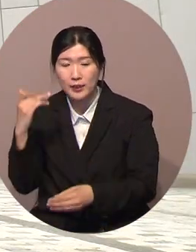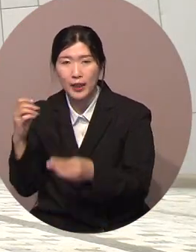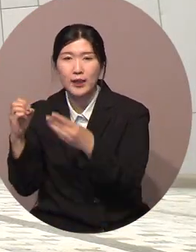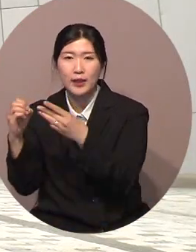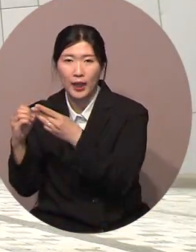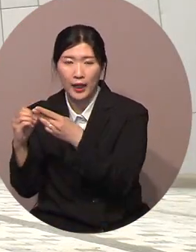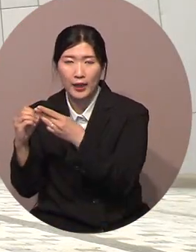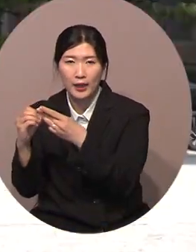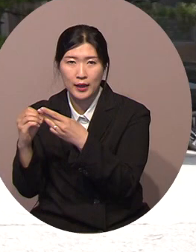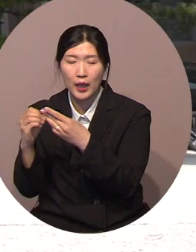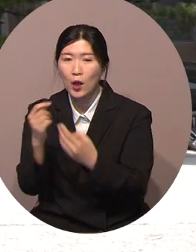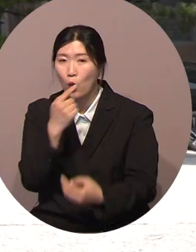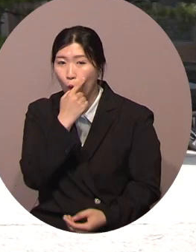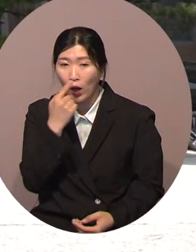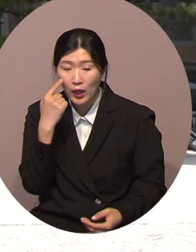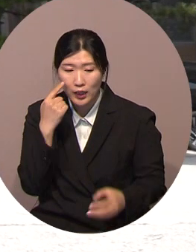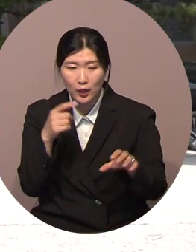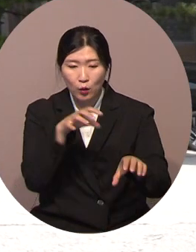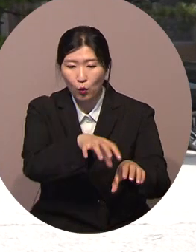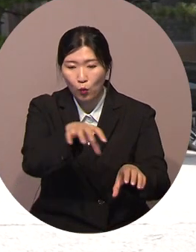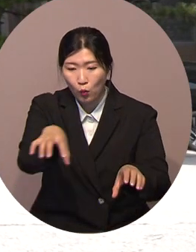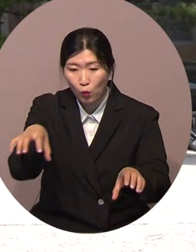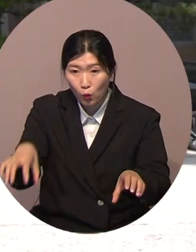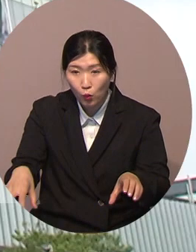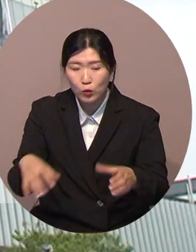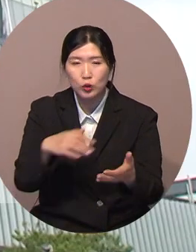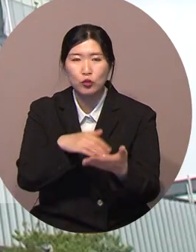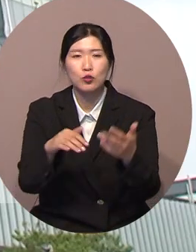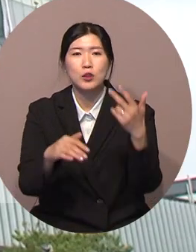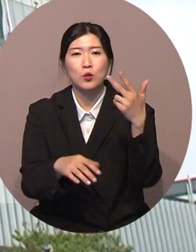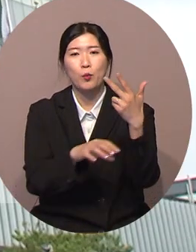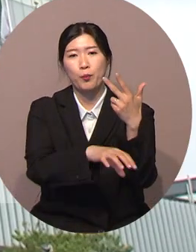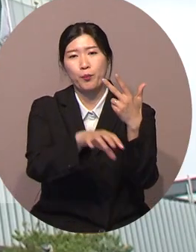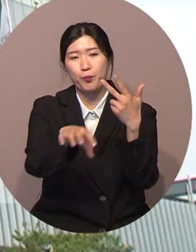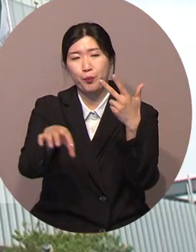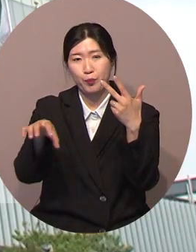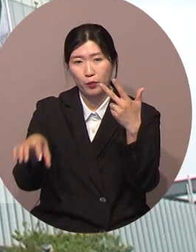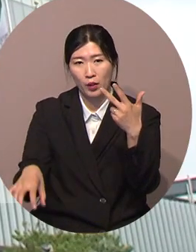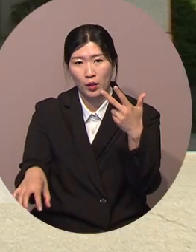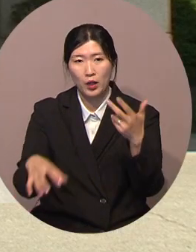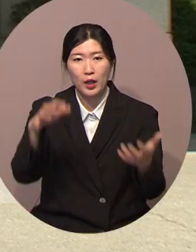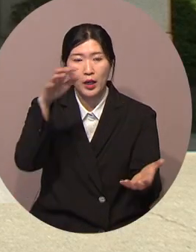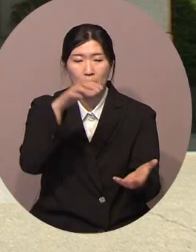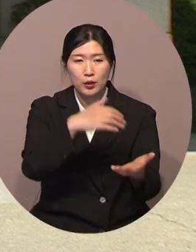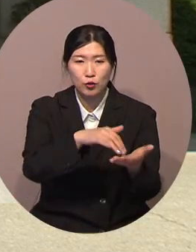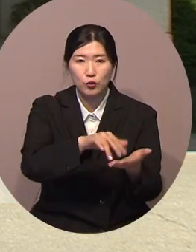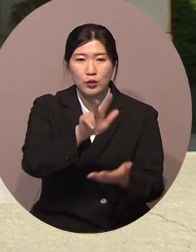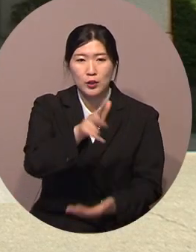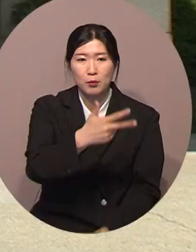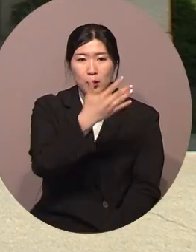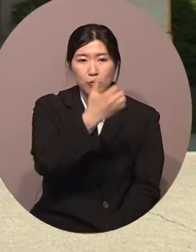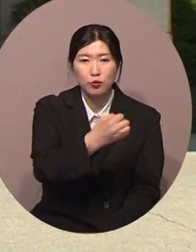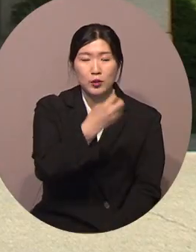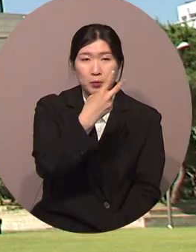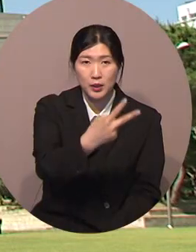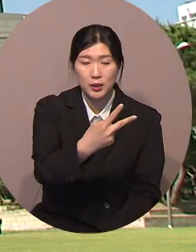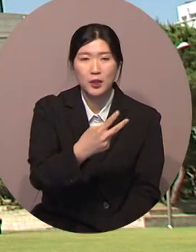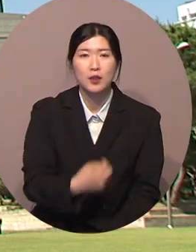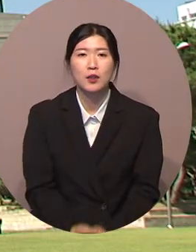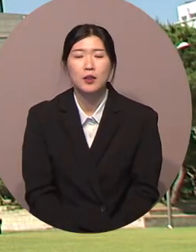중복 수령이 확인된 곳만 7곳에 달합니다. 792건, 1,800여만 원이 부당 지급된